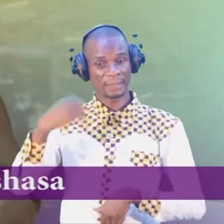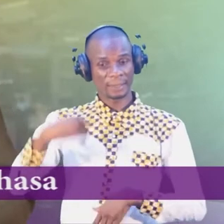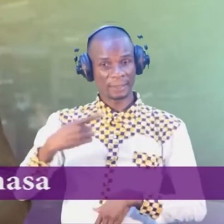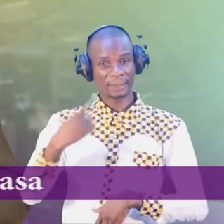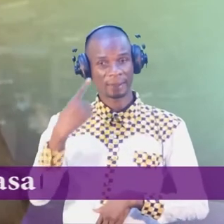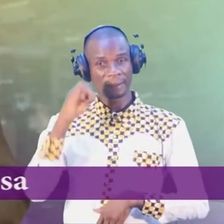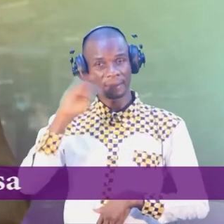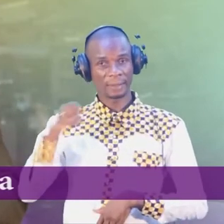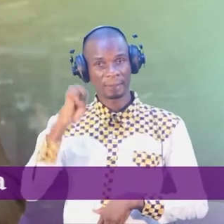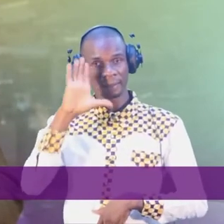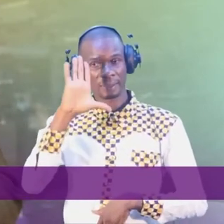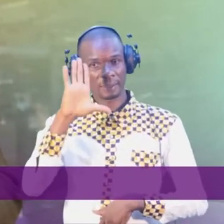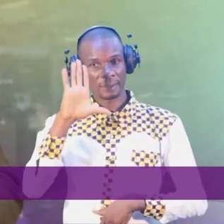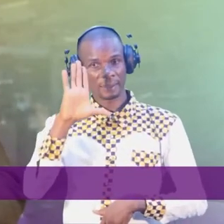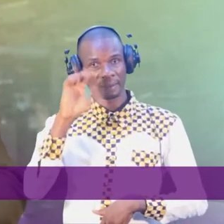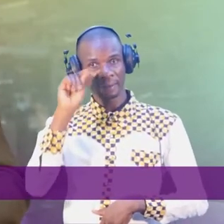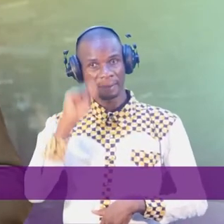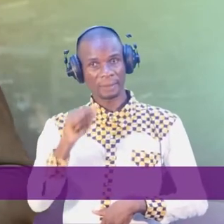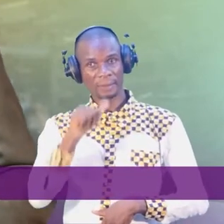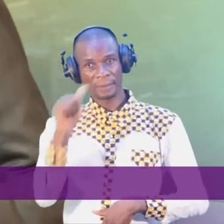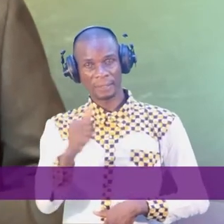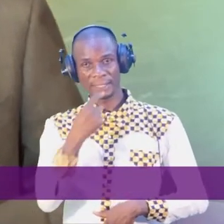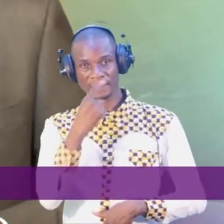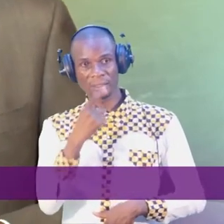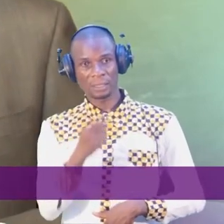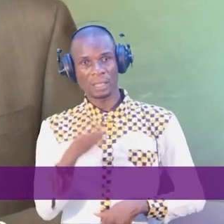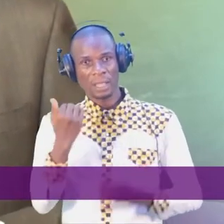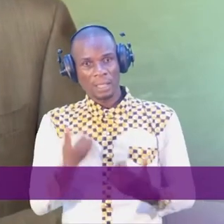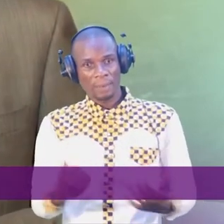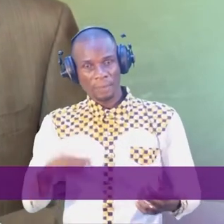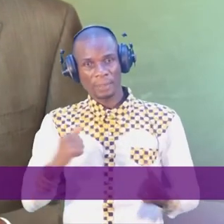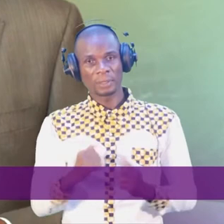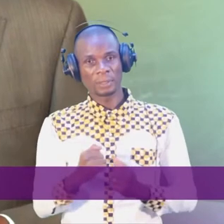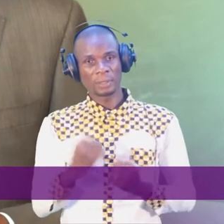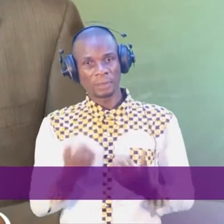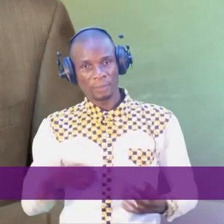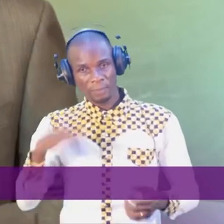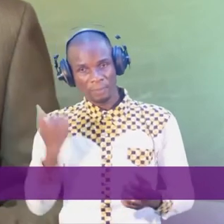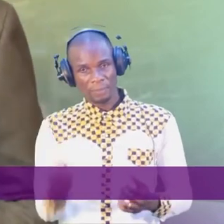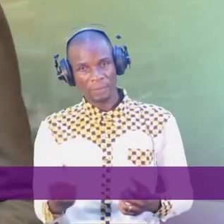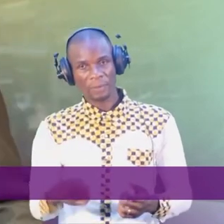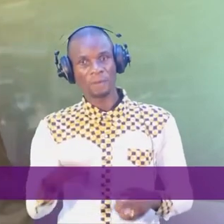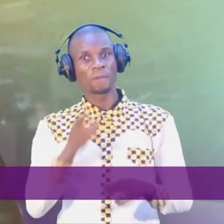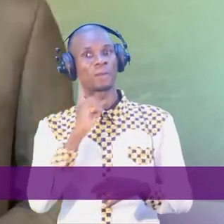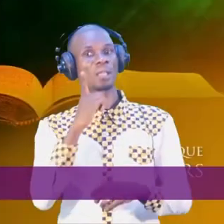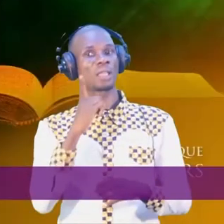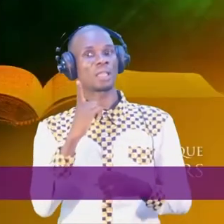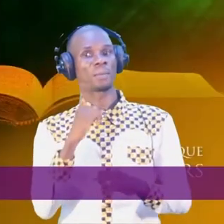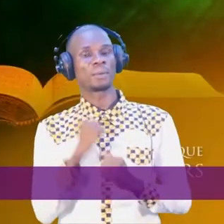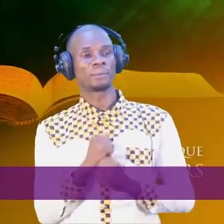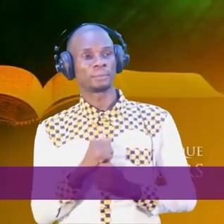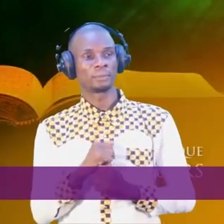Katika Agano Jipya, Yohane anatoa onyo hili katika Yohane wa kwanza